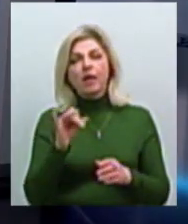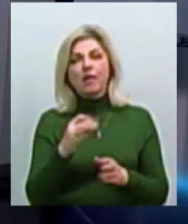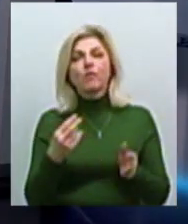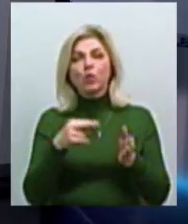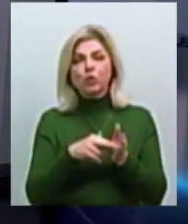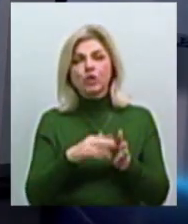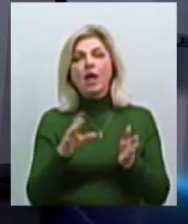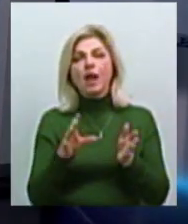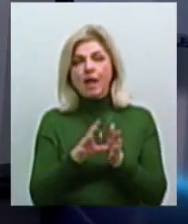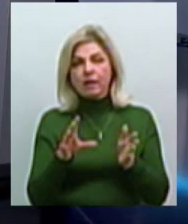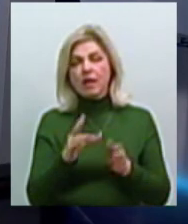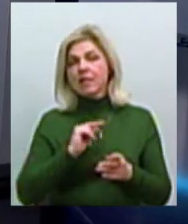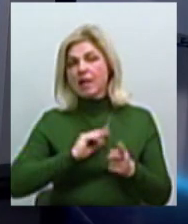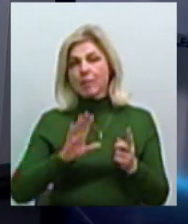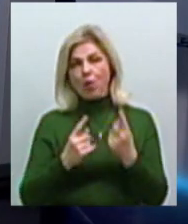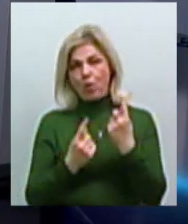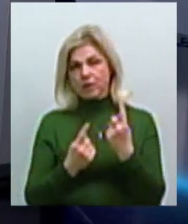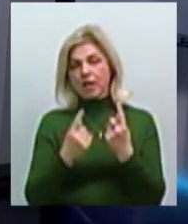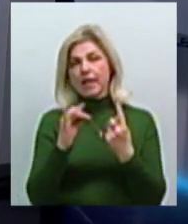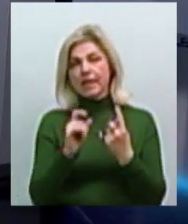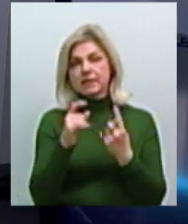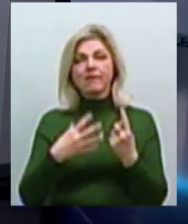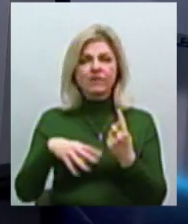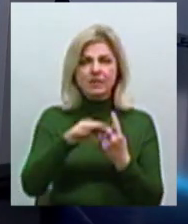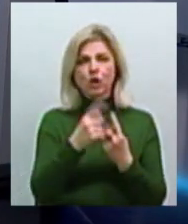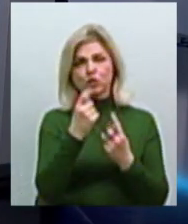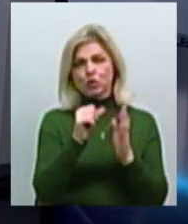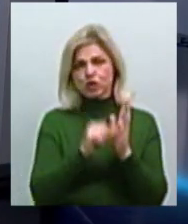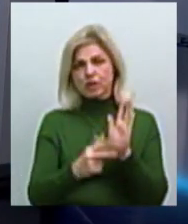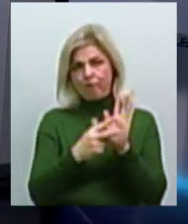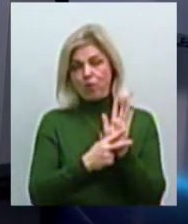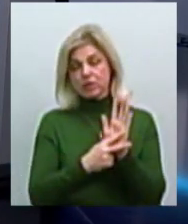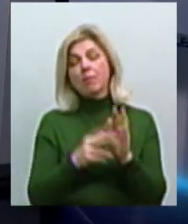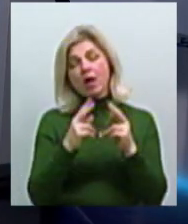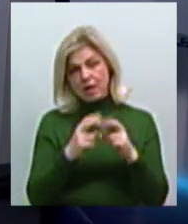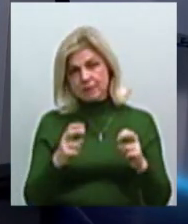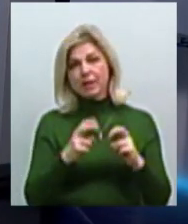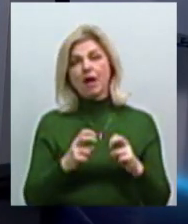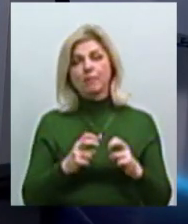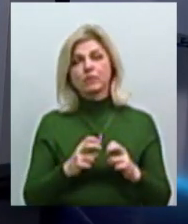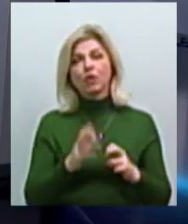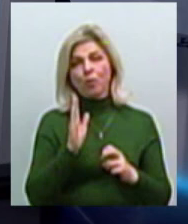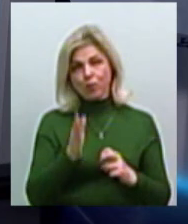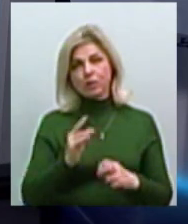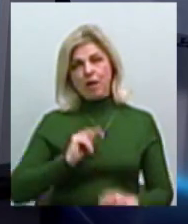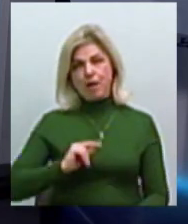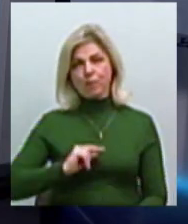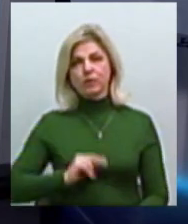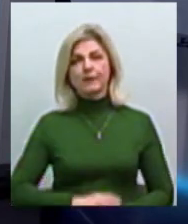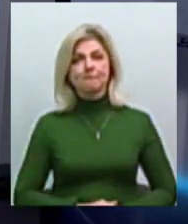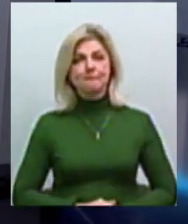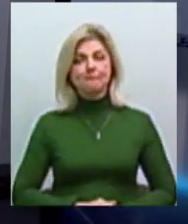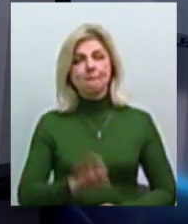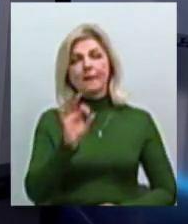Не спрацювала тільки одна з 168. Розбираємося, буде працювати. За